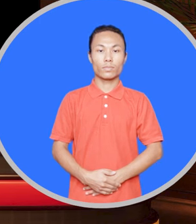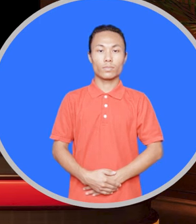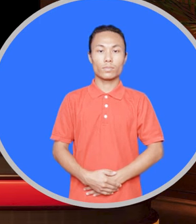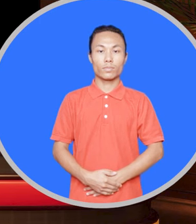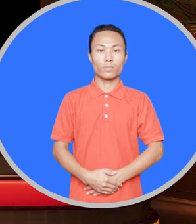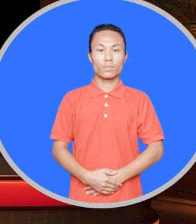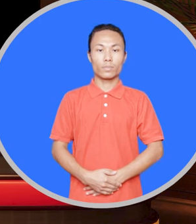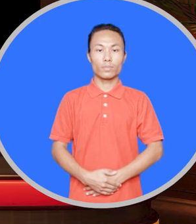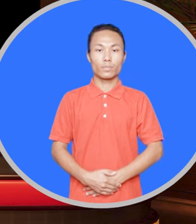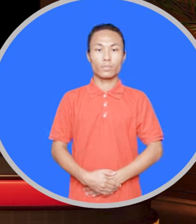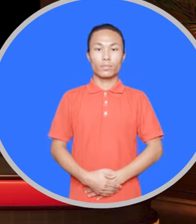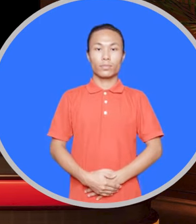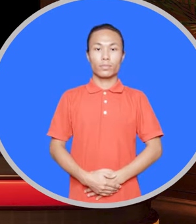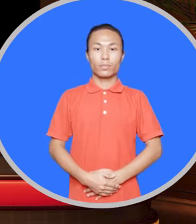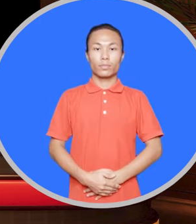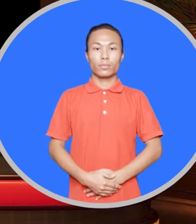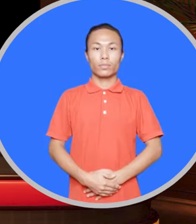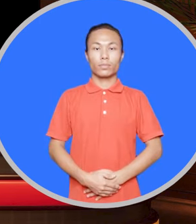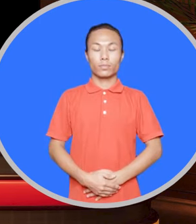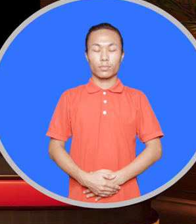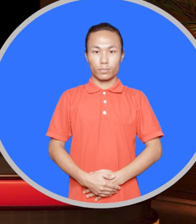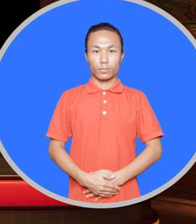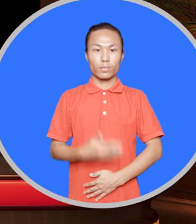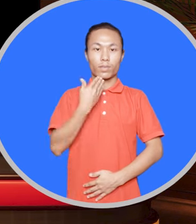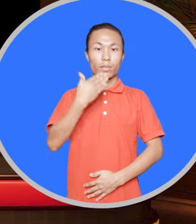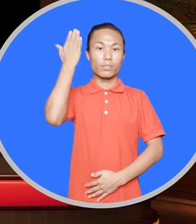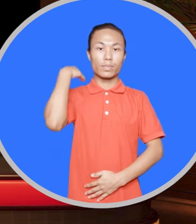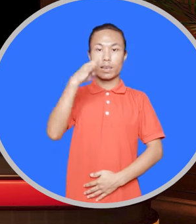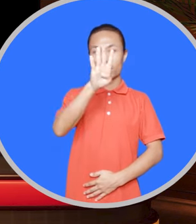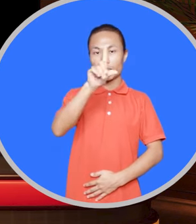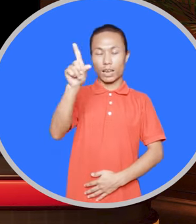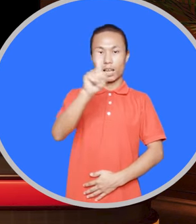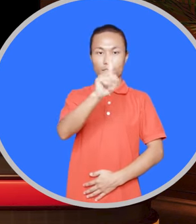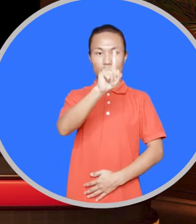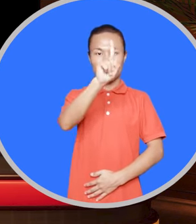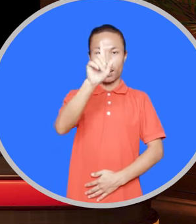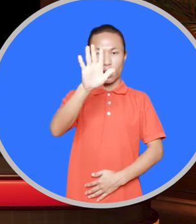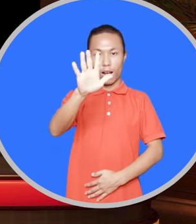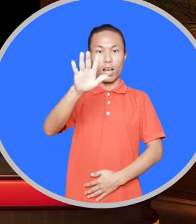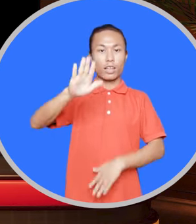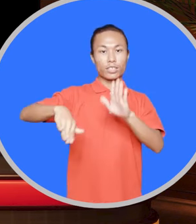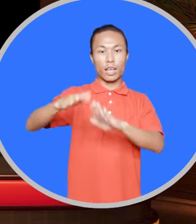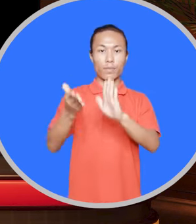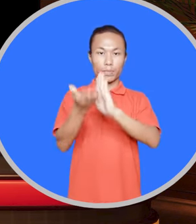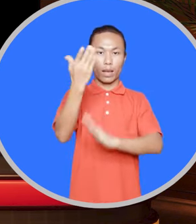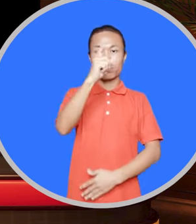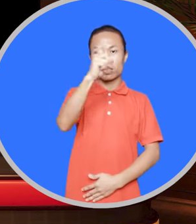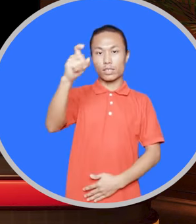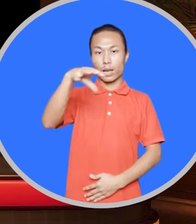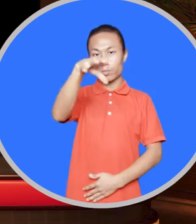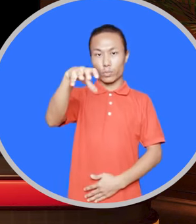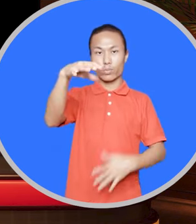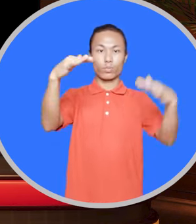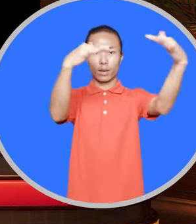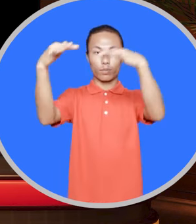ပြီ18ရက်မှာထုတ်ပြန်ခဲ့ပါတယ်။စီဆိုင်မြို့နယ်မှာဧပြီလ15ရက်မှာဖြစ်ပွားခဲ့တဲ့တိုက်ပွဲအတွင်းအကျန်းဖက်စစ်ကောင်စီဘက်မှ